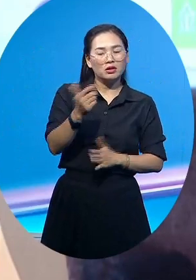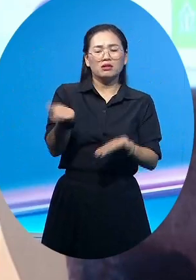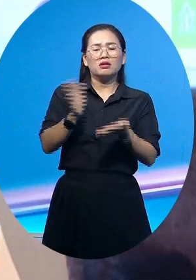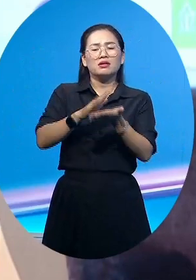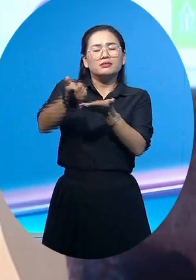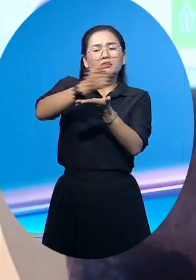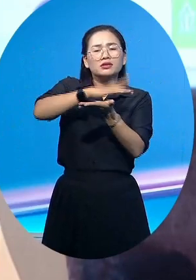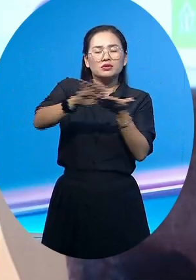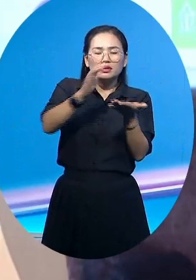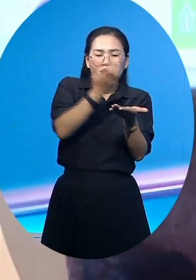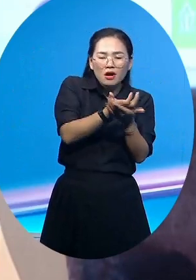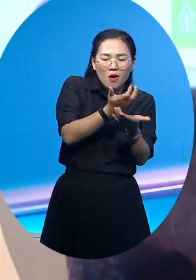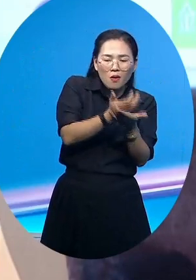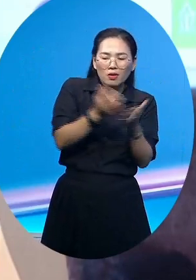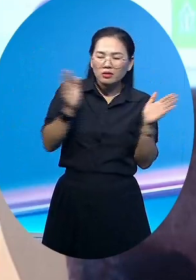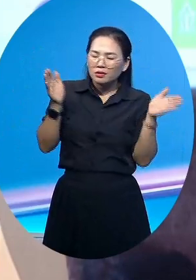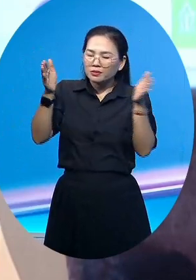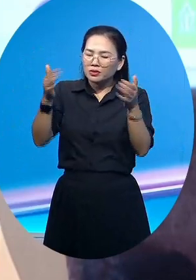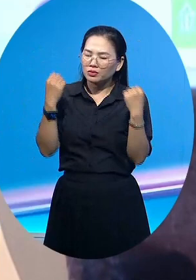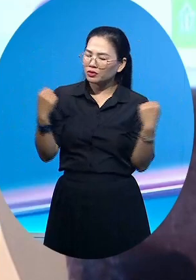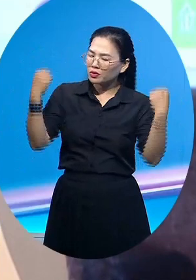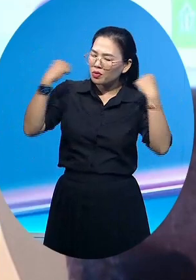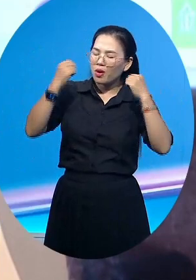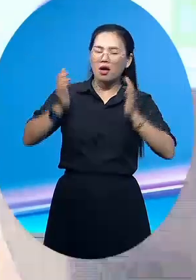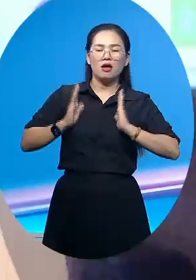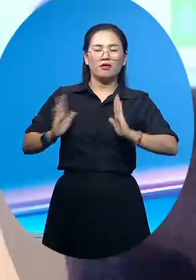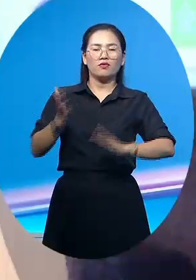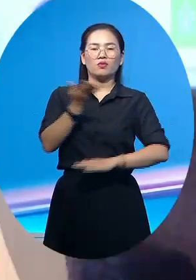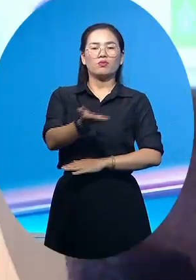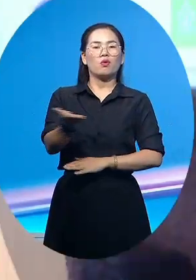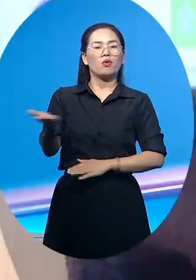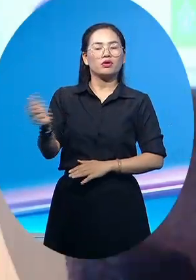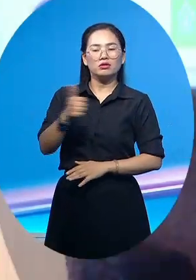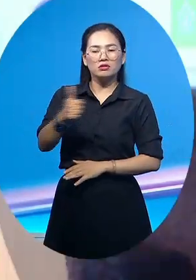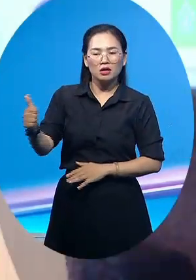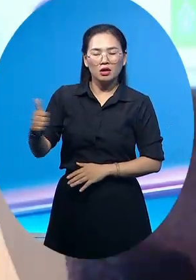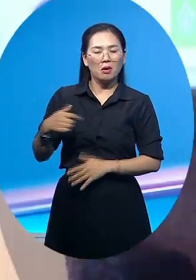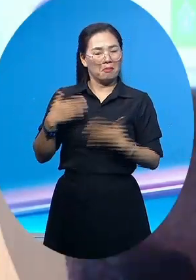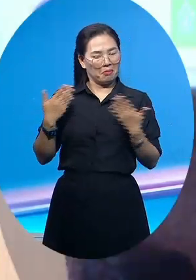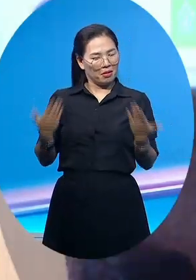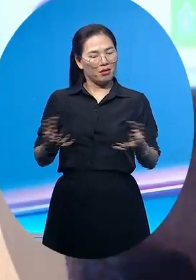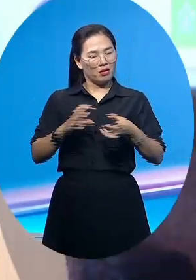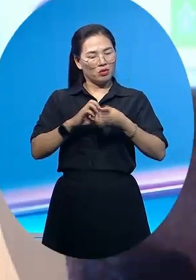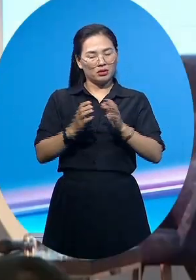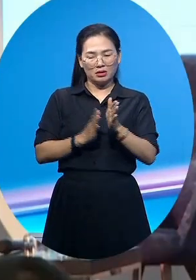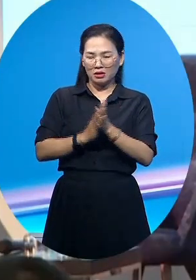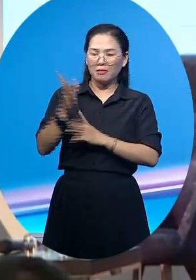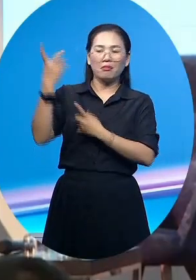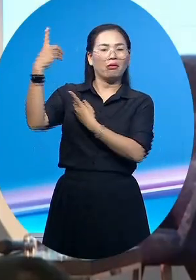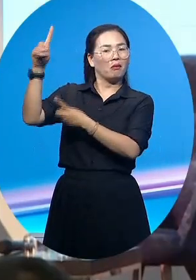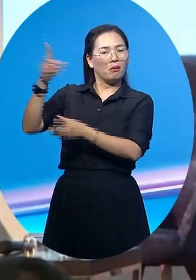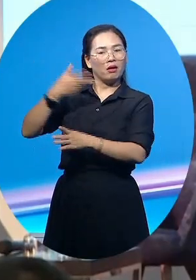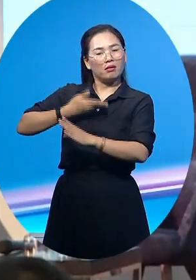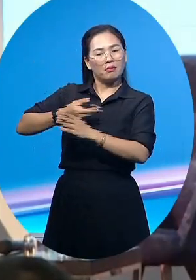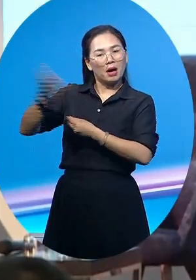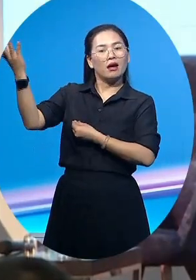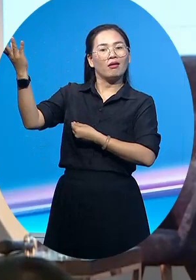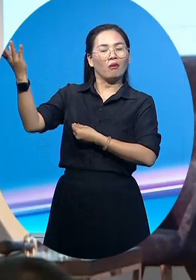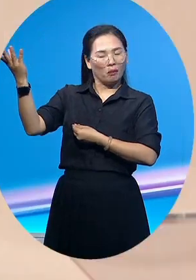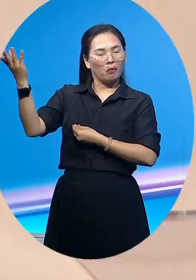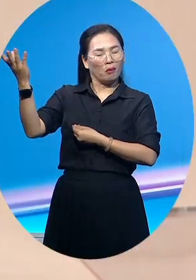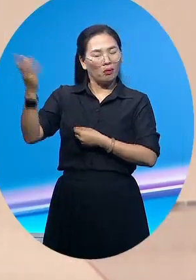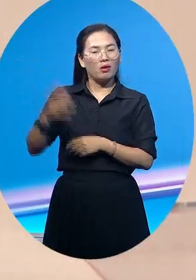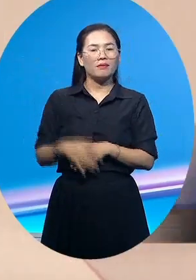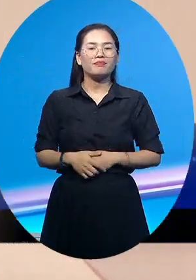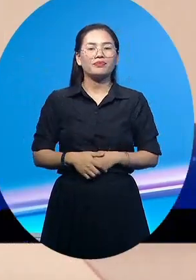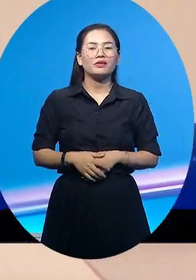quyết các vấn đề xã hội Tập trung vào sức khỏe và hạnh phúc của người dân và giờ đây họ đang tiến ra thế giới với chủ